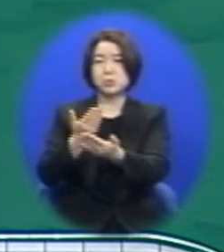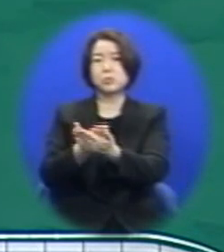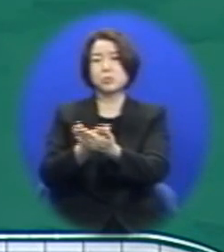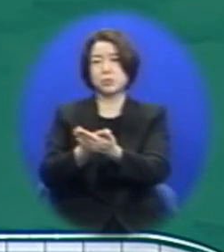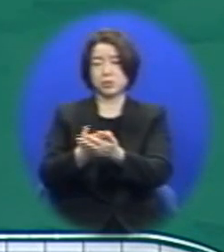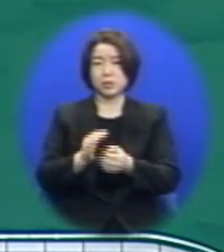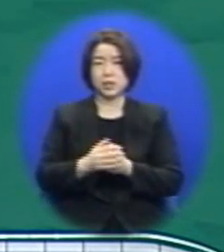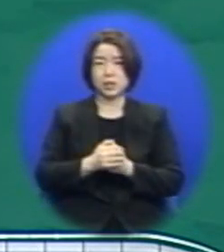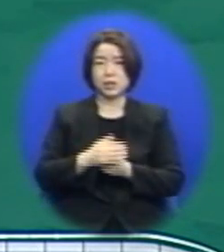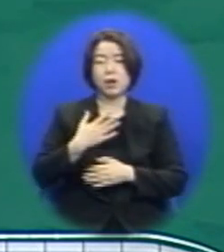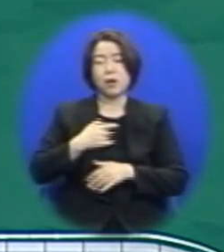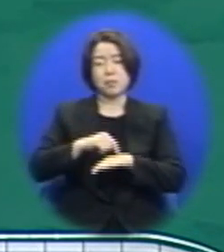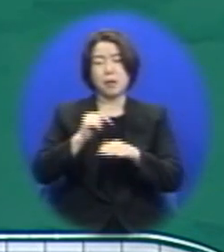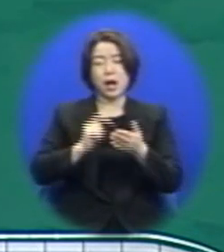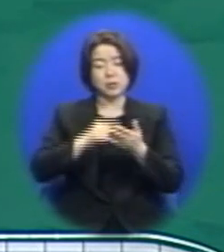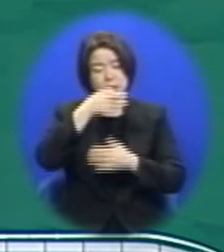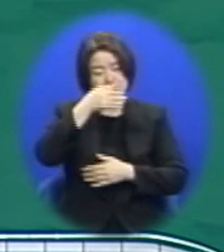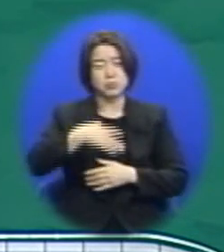제가 마음이 너무